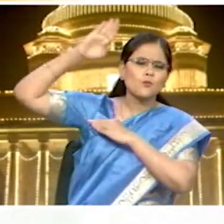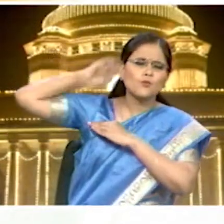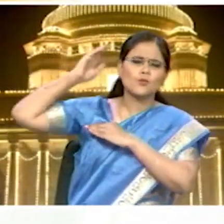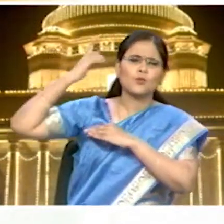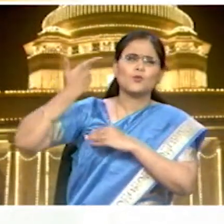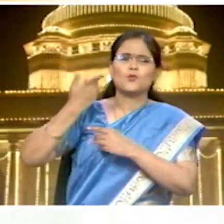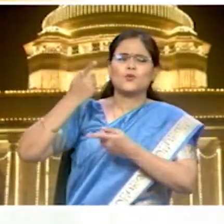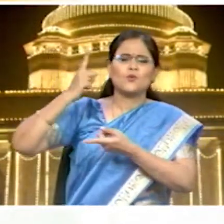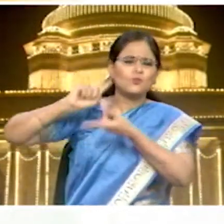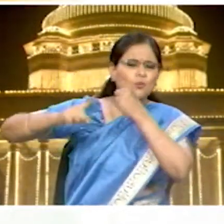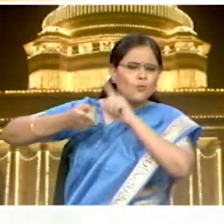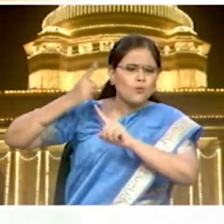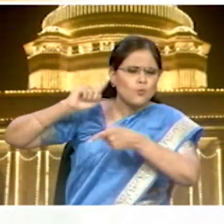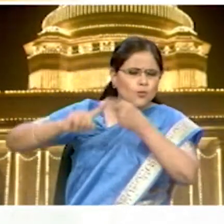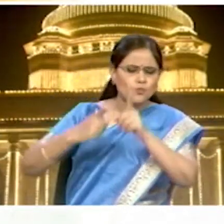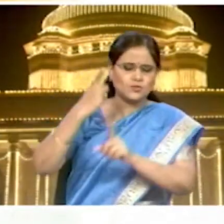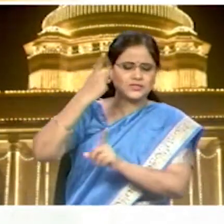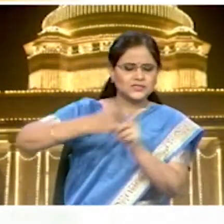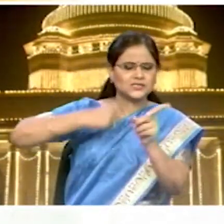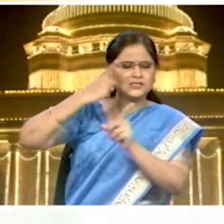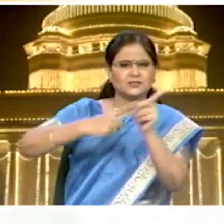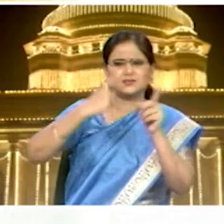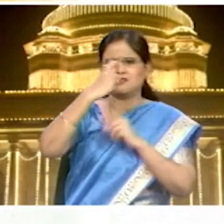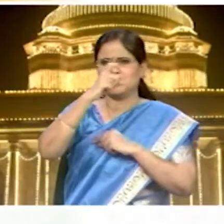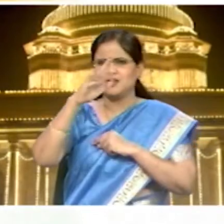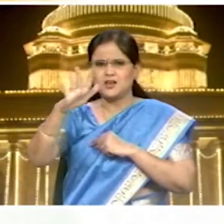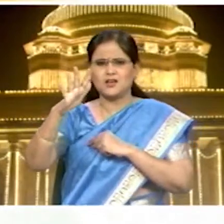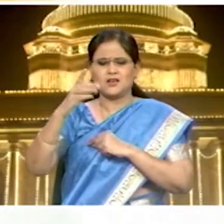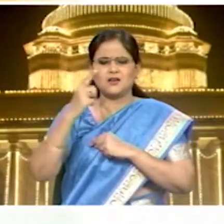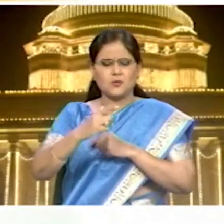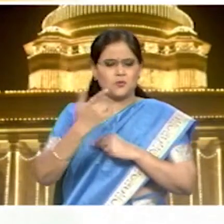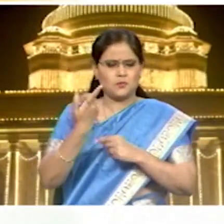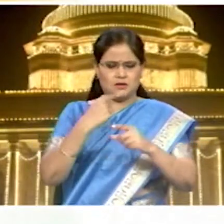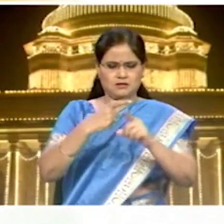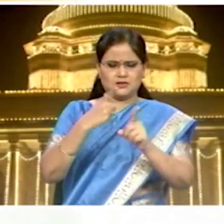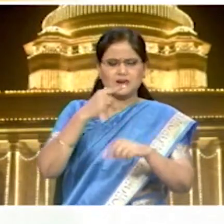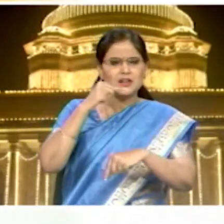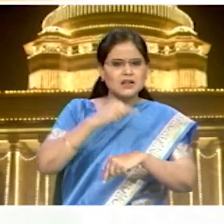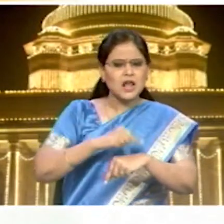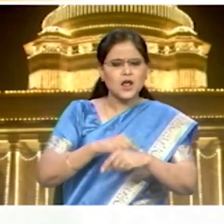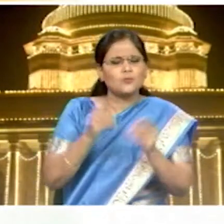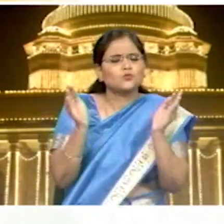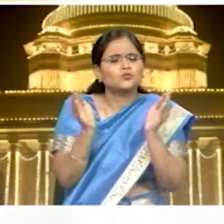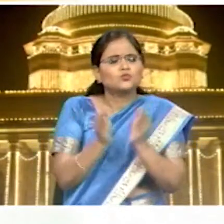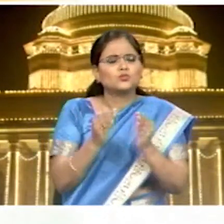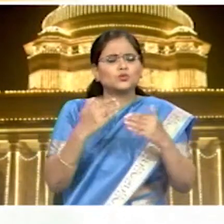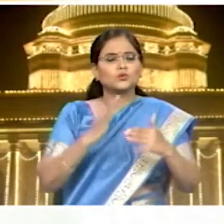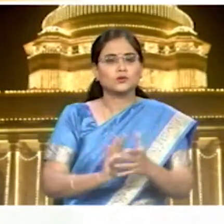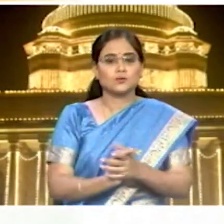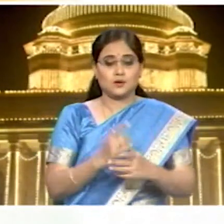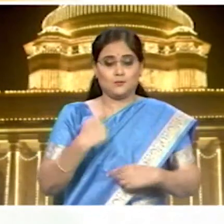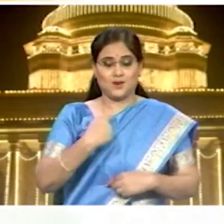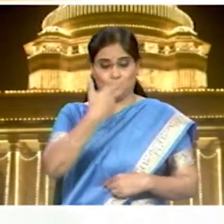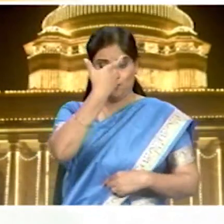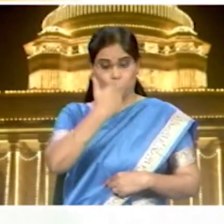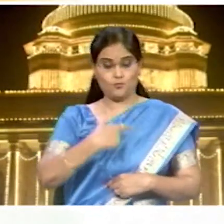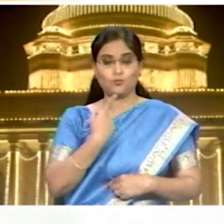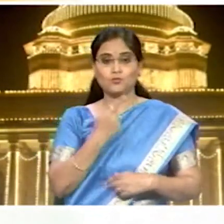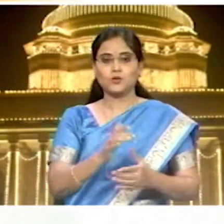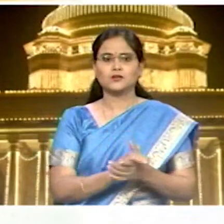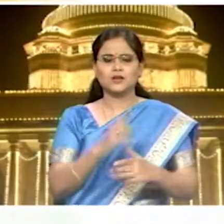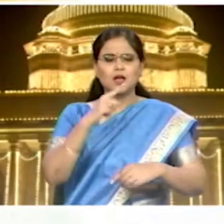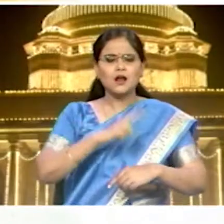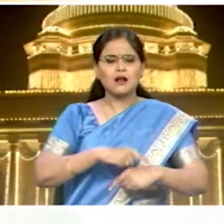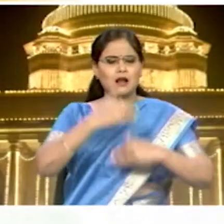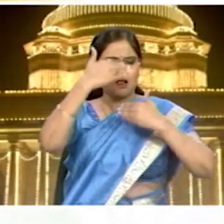में 75 वर्ष का समय बहुत छोटा प्रतीत होता है, लेकिन व्यक्तिगत स्तर पर ये